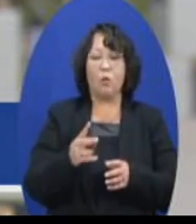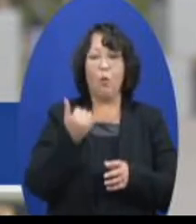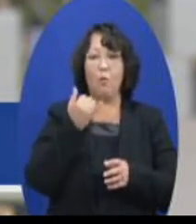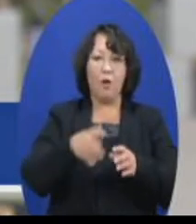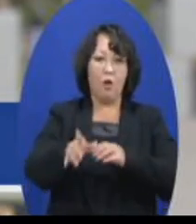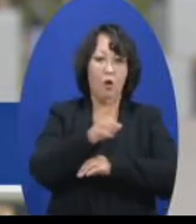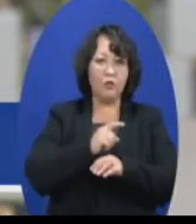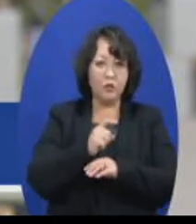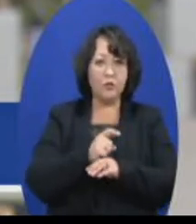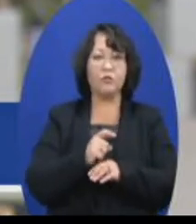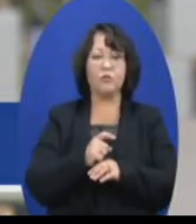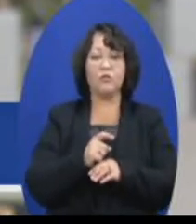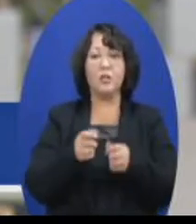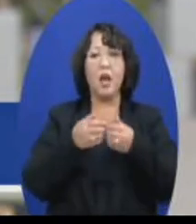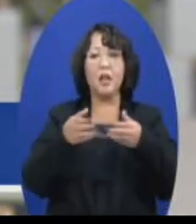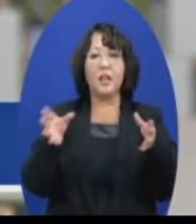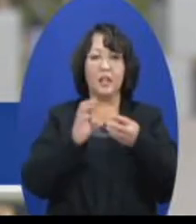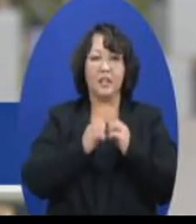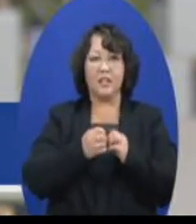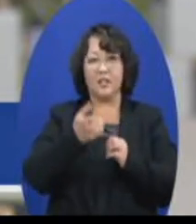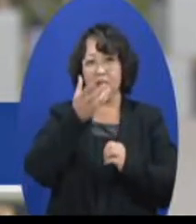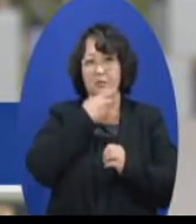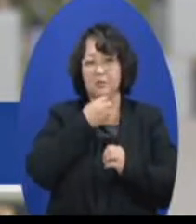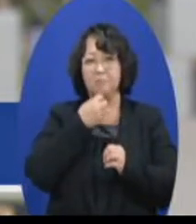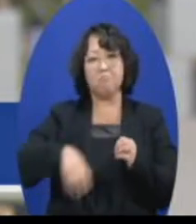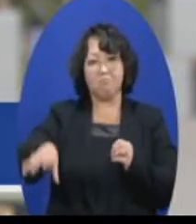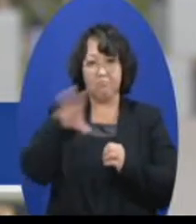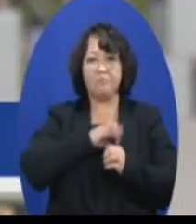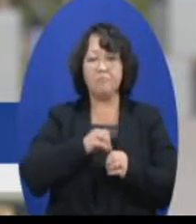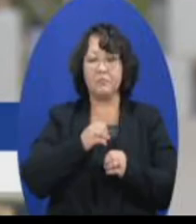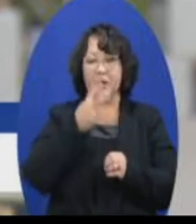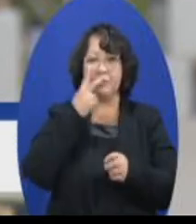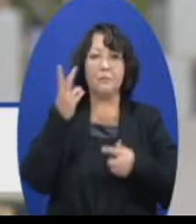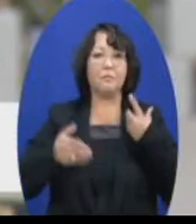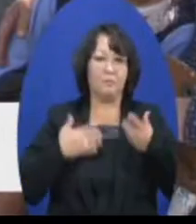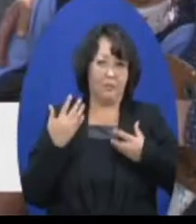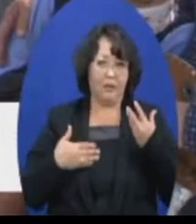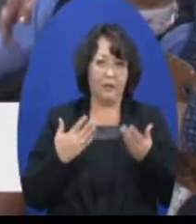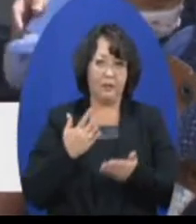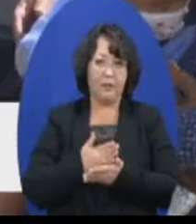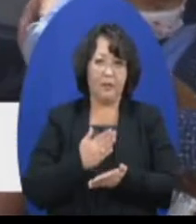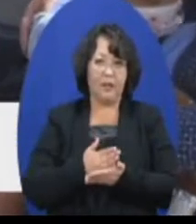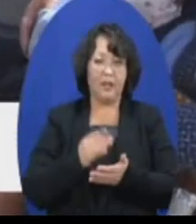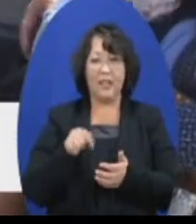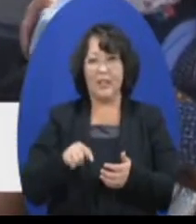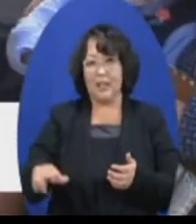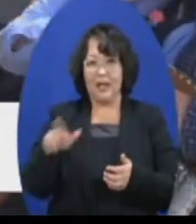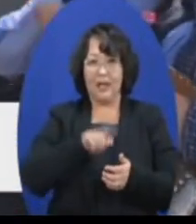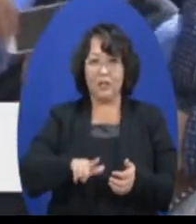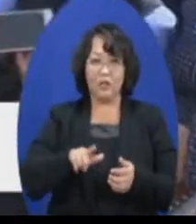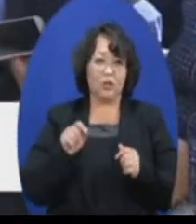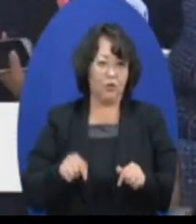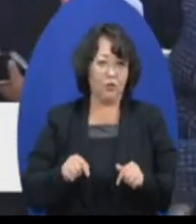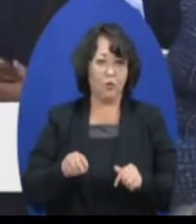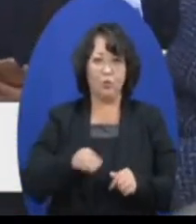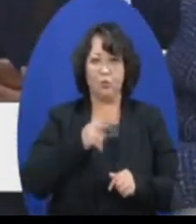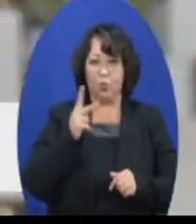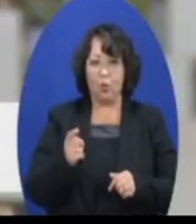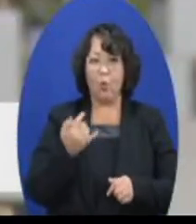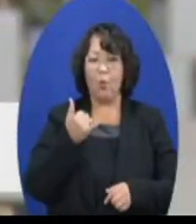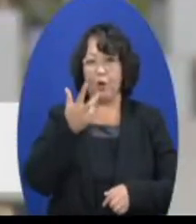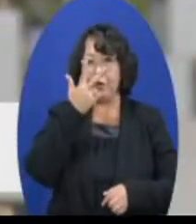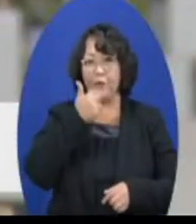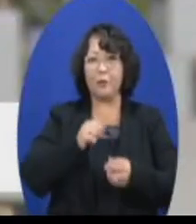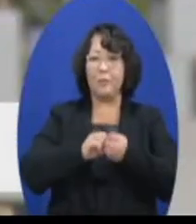нийслэл Улаанбаатар хотод маань нээлттэй хийж байгаад бид бүхэн бүгдээрээ баяртай байна. Энэ газар өнөөдөр түүх уран